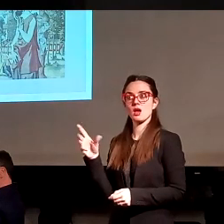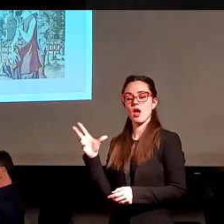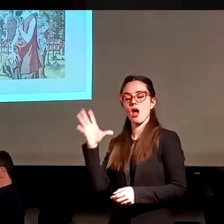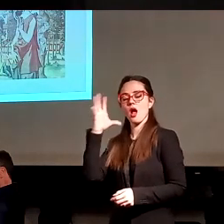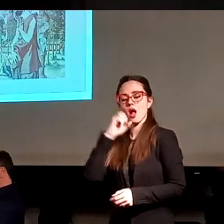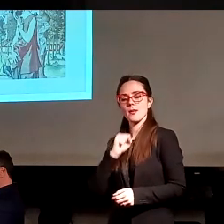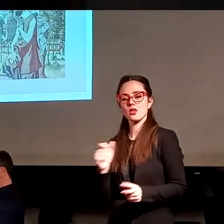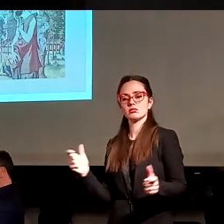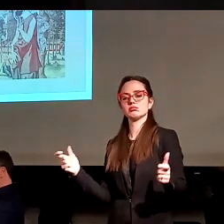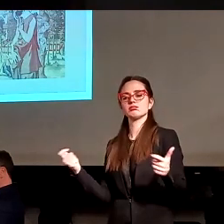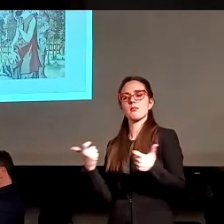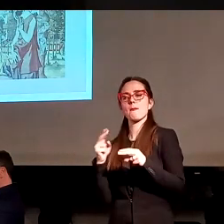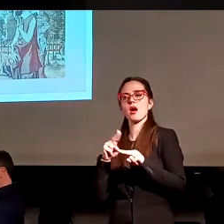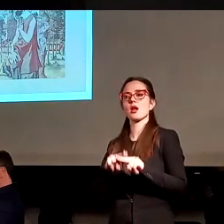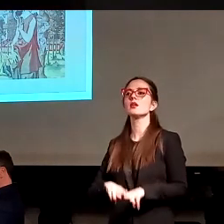paralizzato